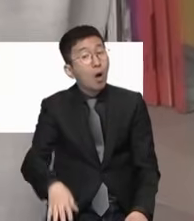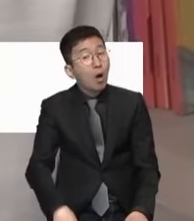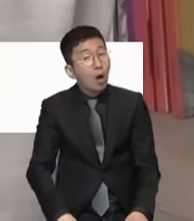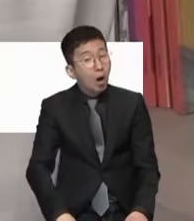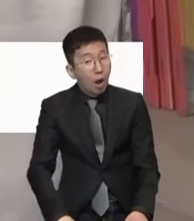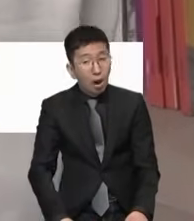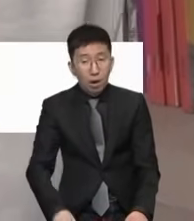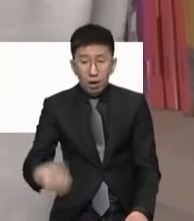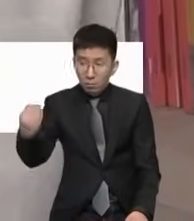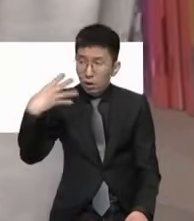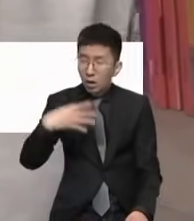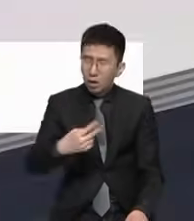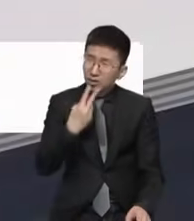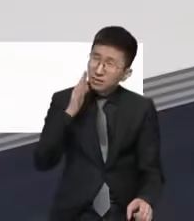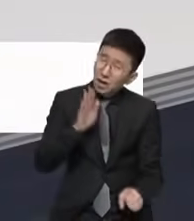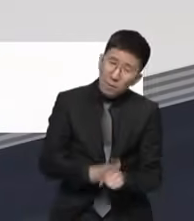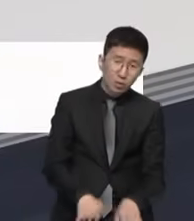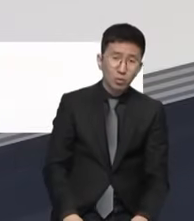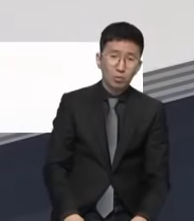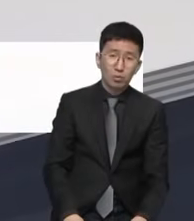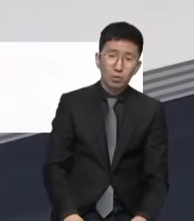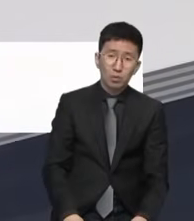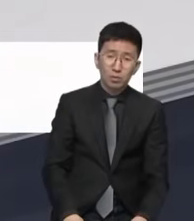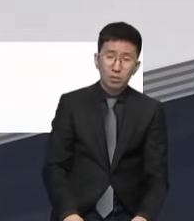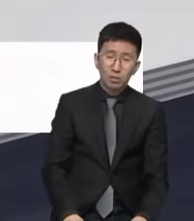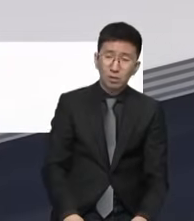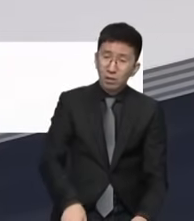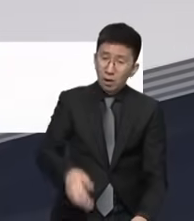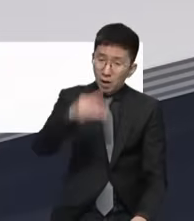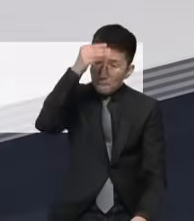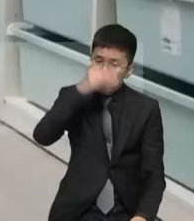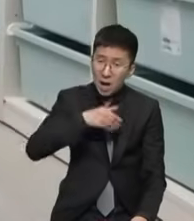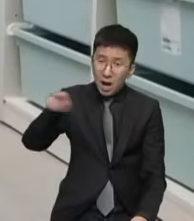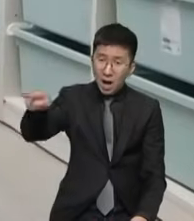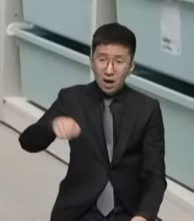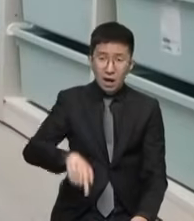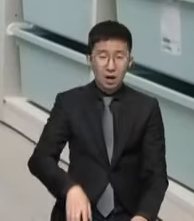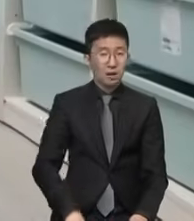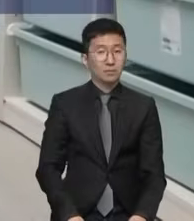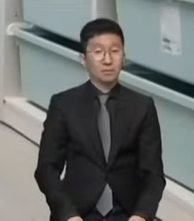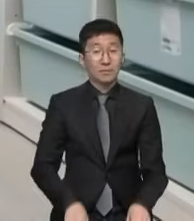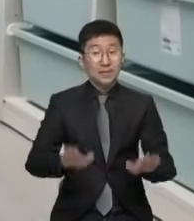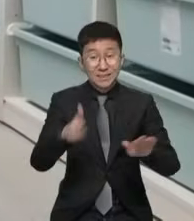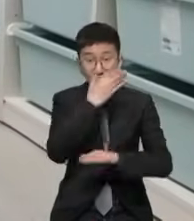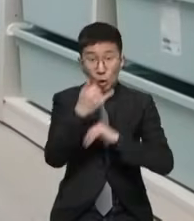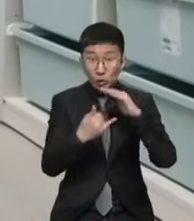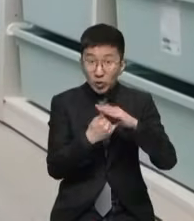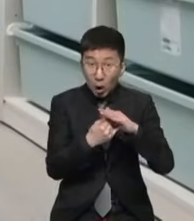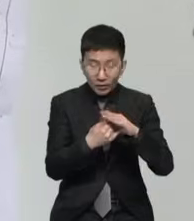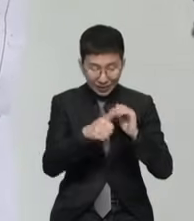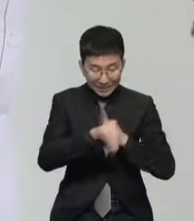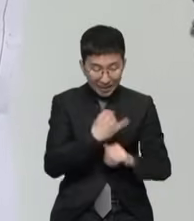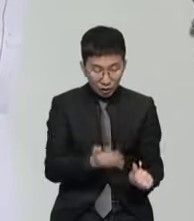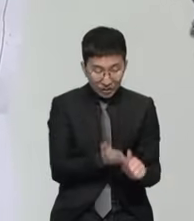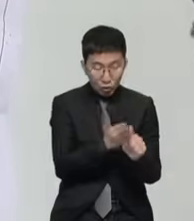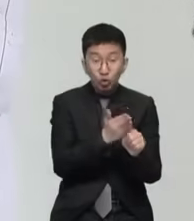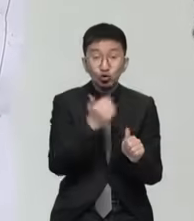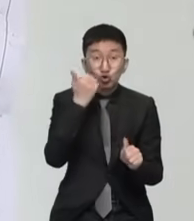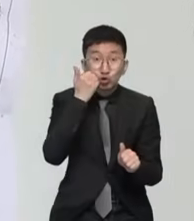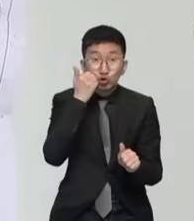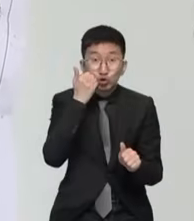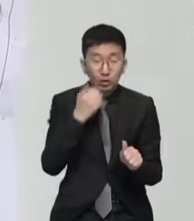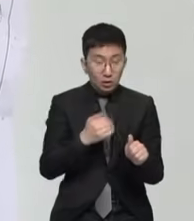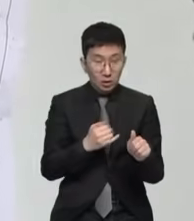이렇게 얘기를 하고. 근데 너무 당연하다는 듯이 그렇게 얘기를 하니까. 현재 청소년 자녀를 양육하는 국내 한부모